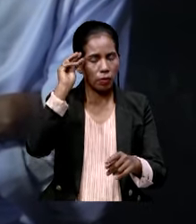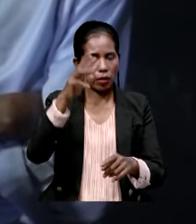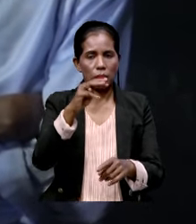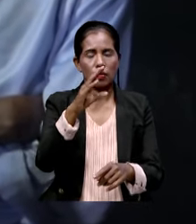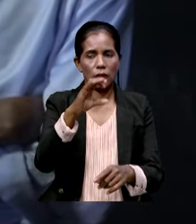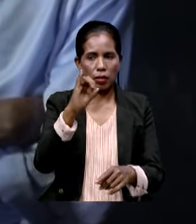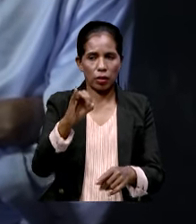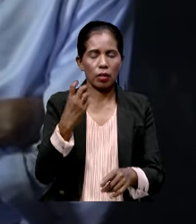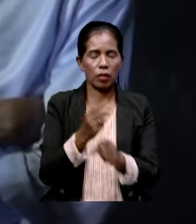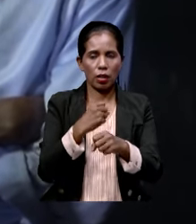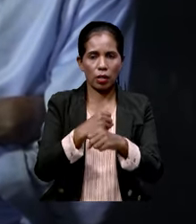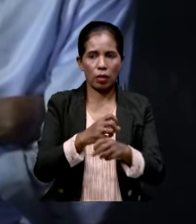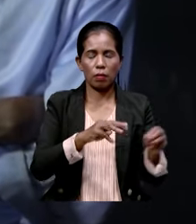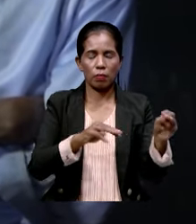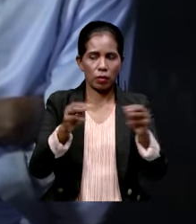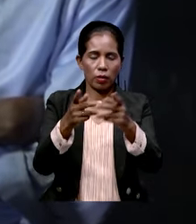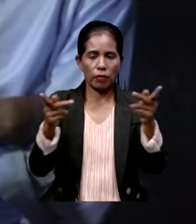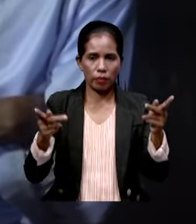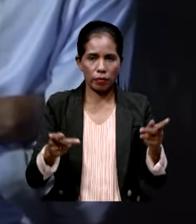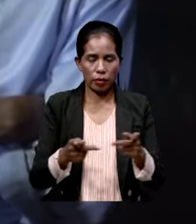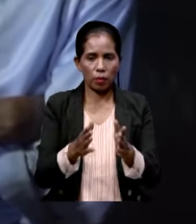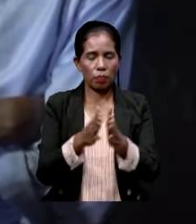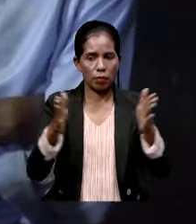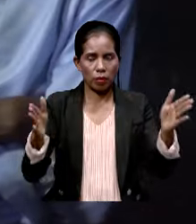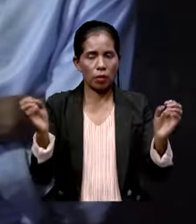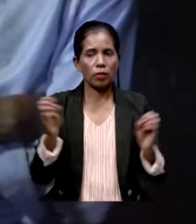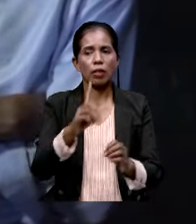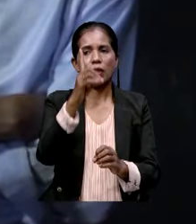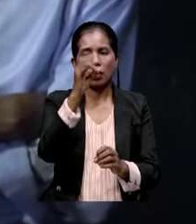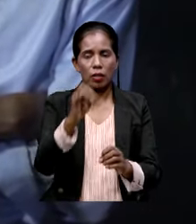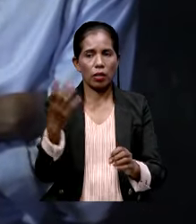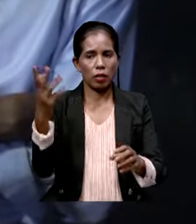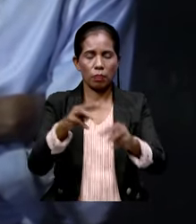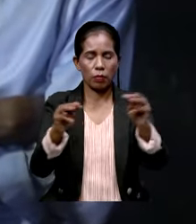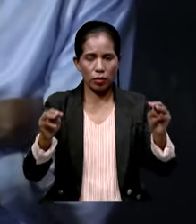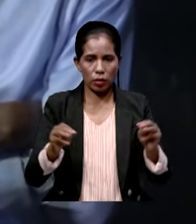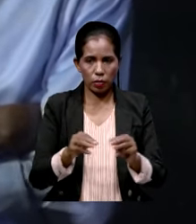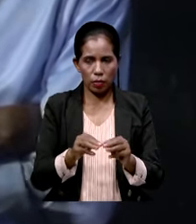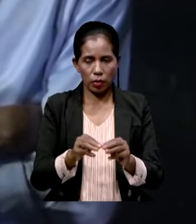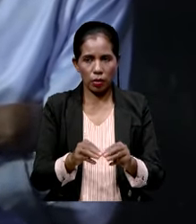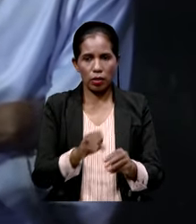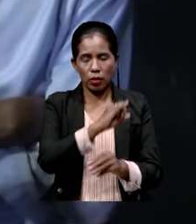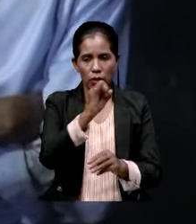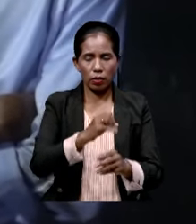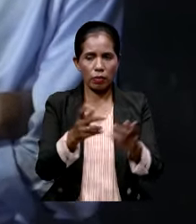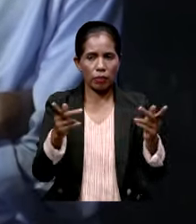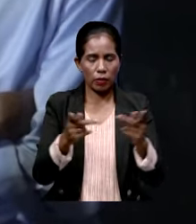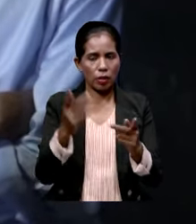ita karak alarga tang sentro produsau ne. Laos e Dili, mai bemos iha munisipi, ita identifika na Fatim Balong